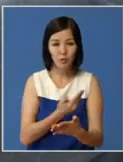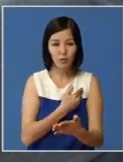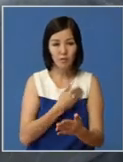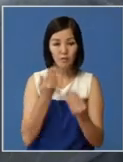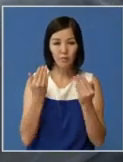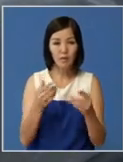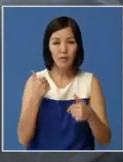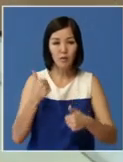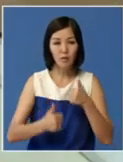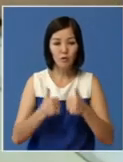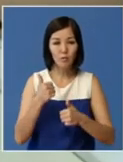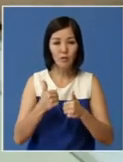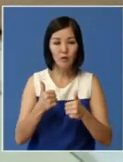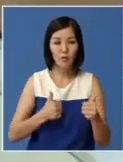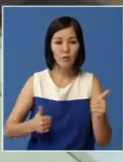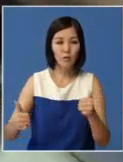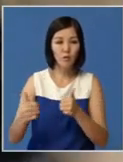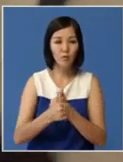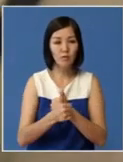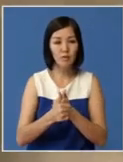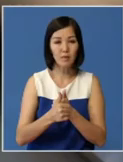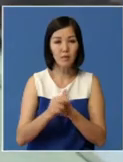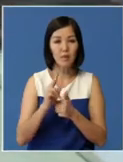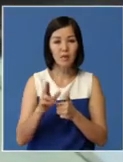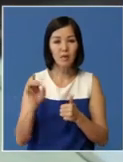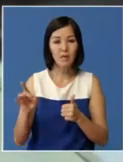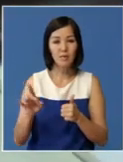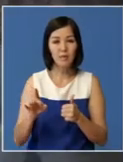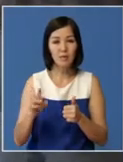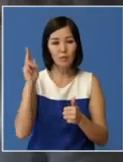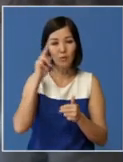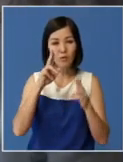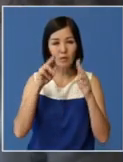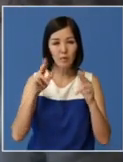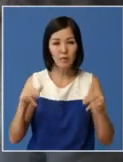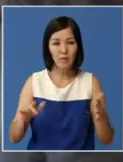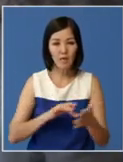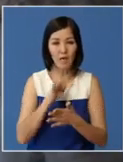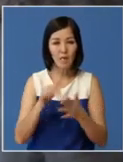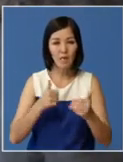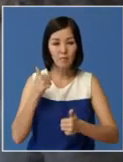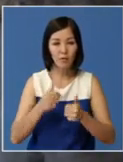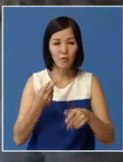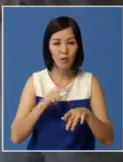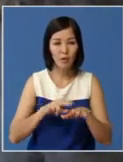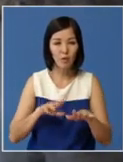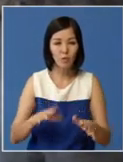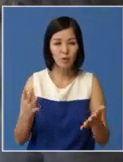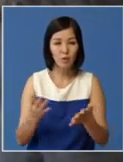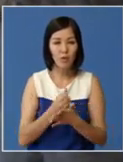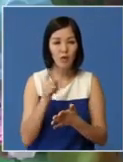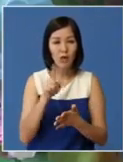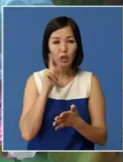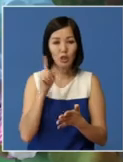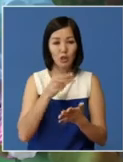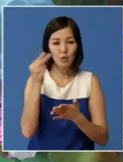түрлі байқауларда топ жарып жүр. Мәселен, биыл қаңтар айында оқушылар сарайында өткен қалалық байқауда екінші орынды иеленді. Жас суретші